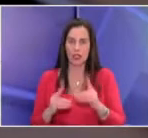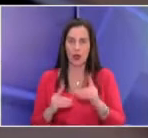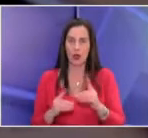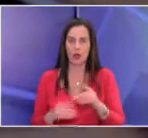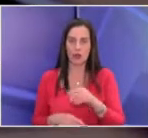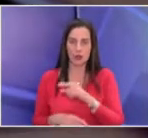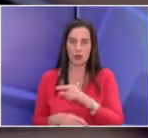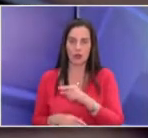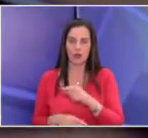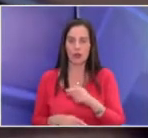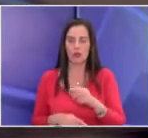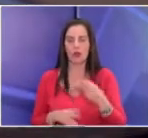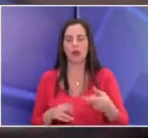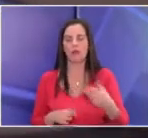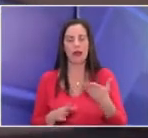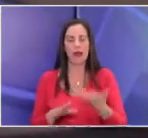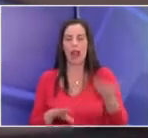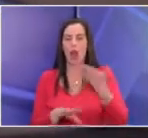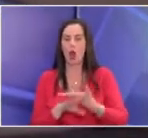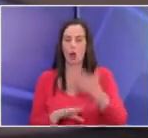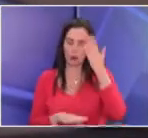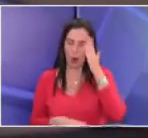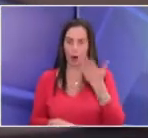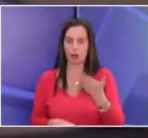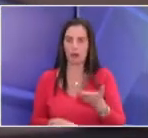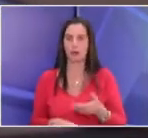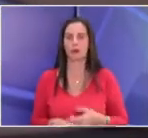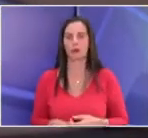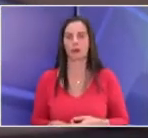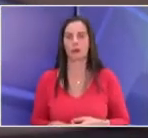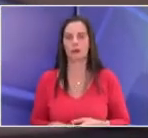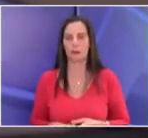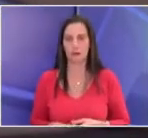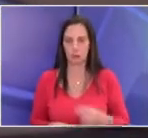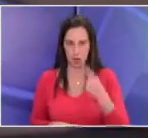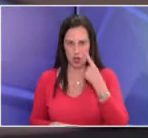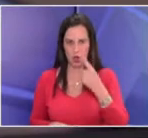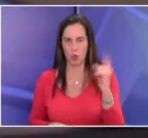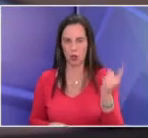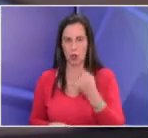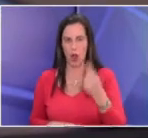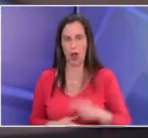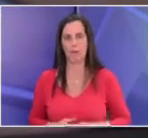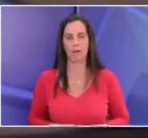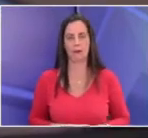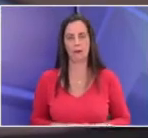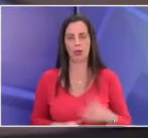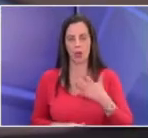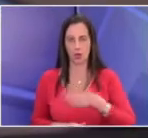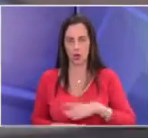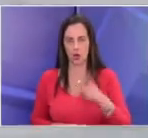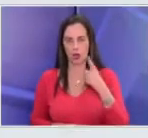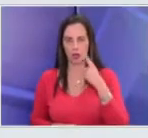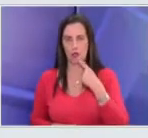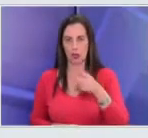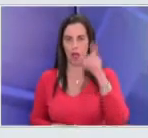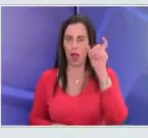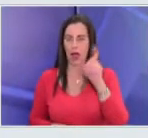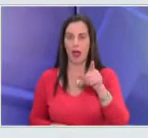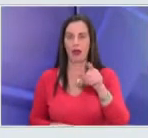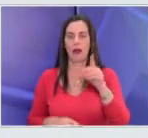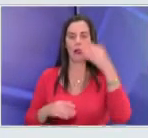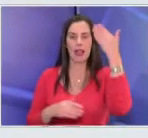שמעלים כל הזמן מודעות ומנסים לספר את הסיפור של אברה בכל במה אפשרית. אחד